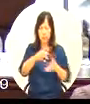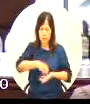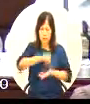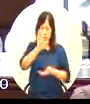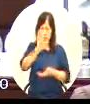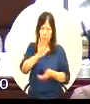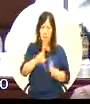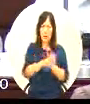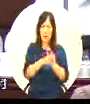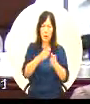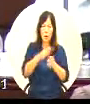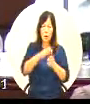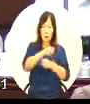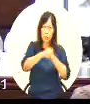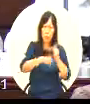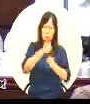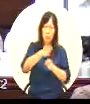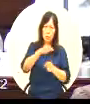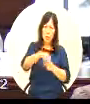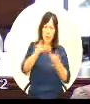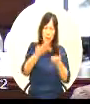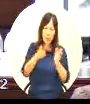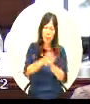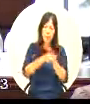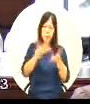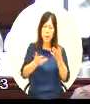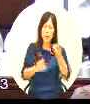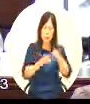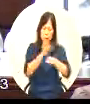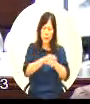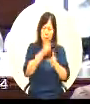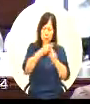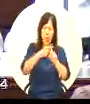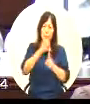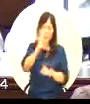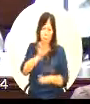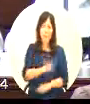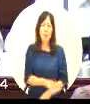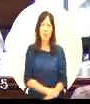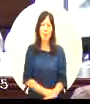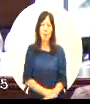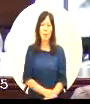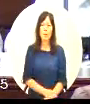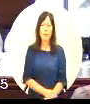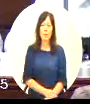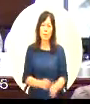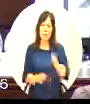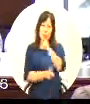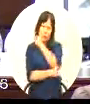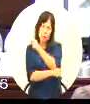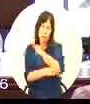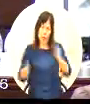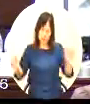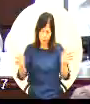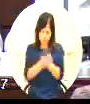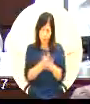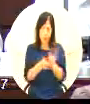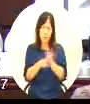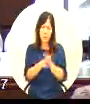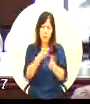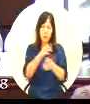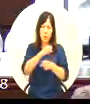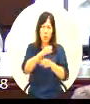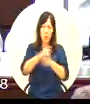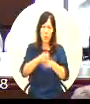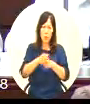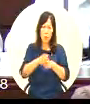是那个速度的部分，目前大概完成了将近一半以上，最后整个在整个那个速度的一个